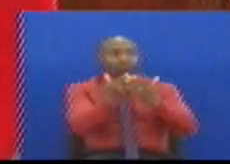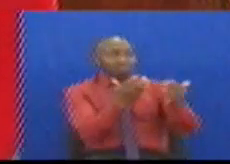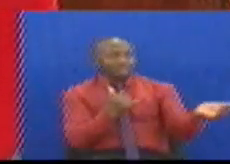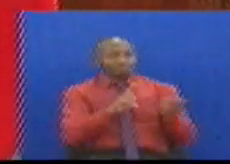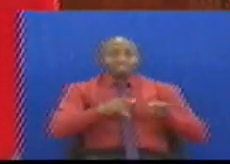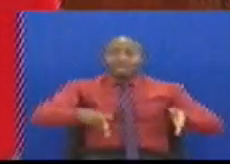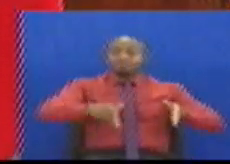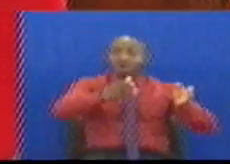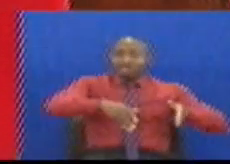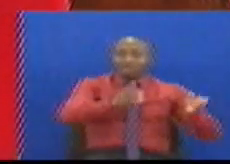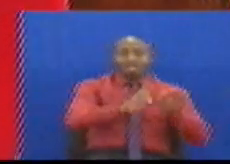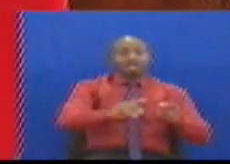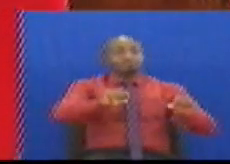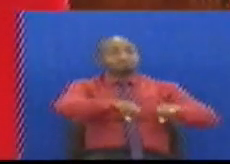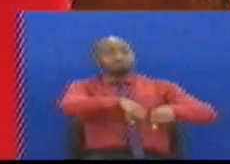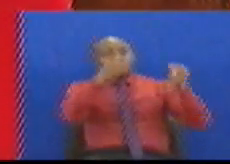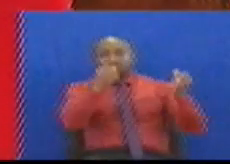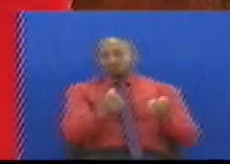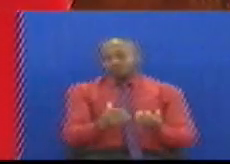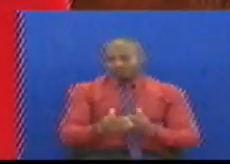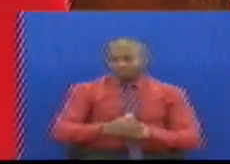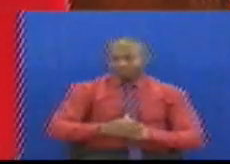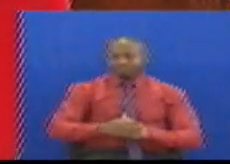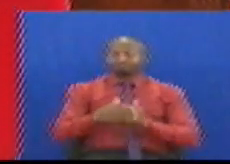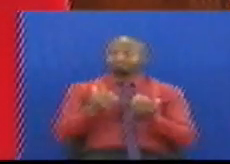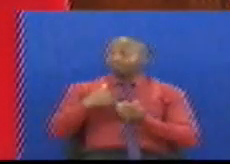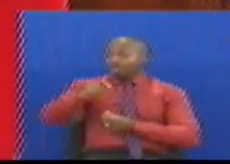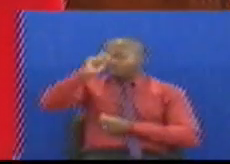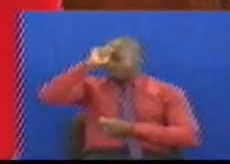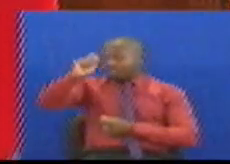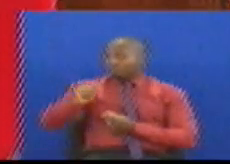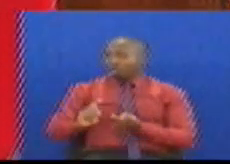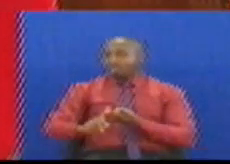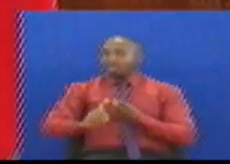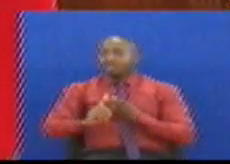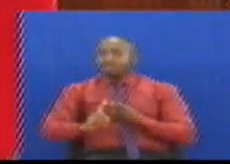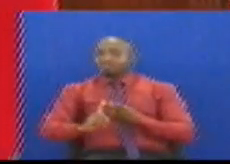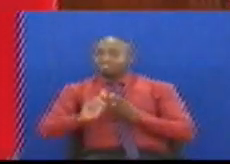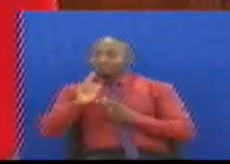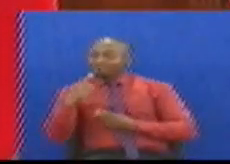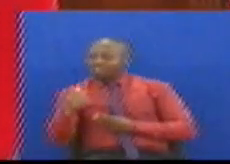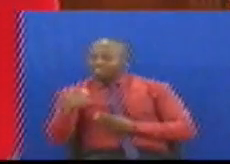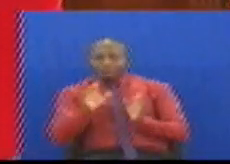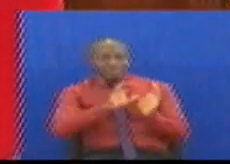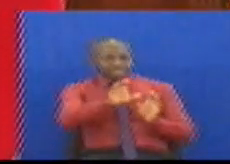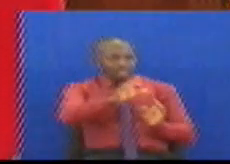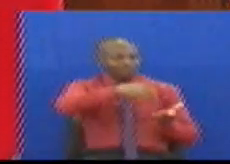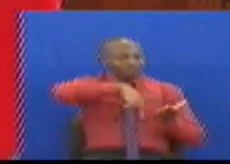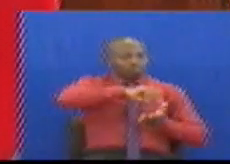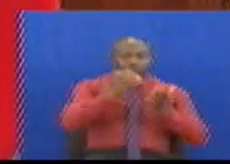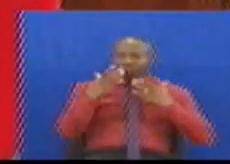ya barabara kuwa zimekufa kwa kiwango kikubwa sana. Mheshimiwa Naibu Spika, kuna swala la fedha zimetengwa kwa ajili ya vituo vya